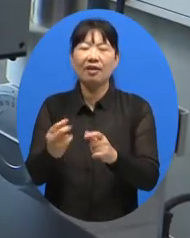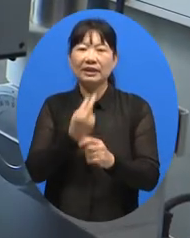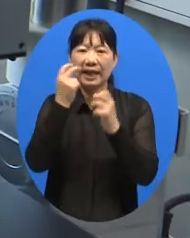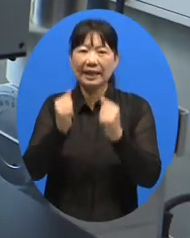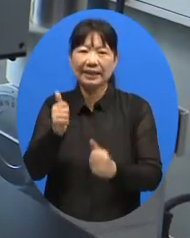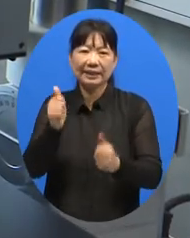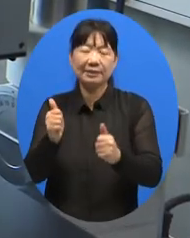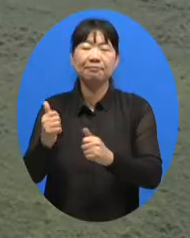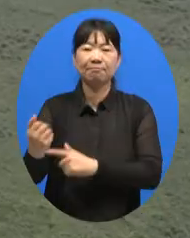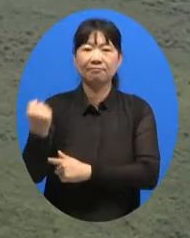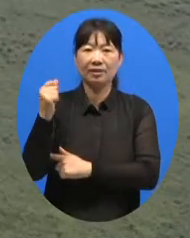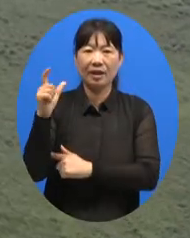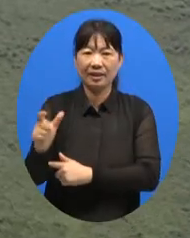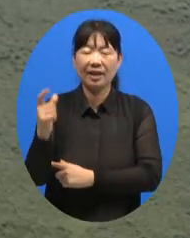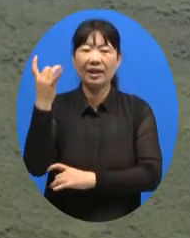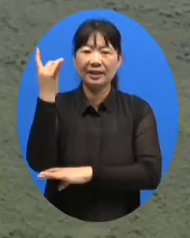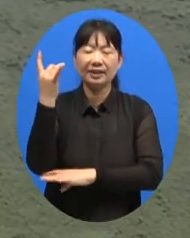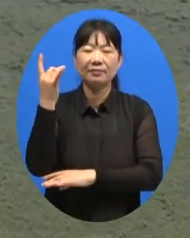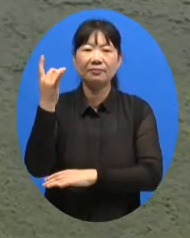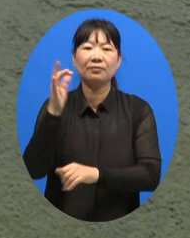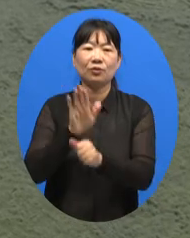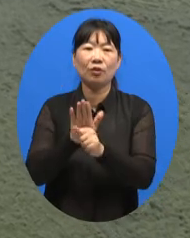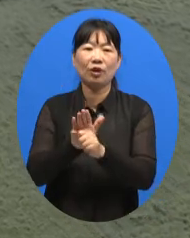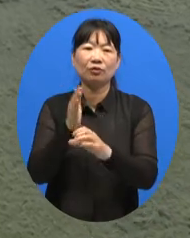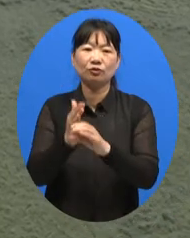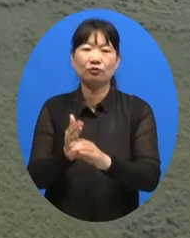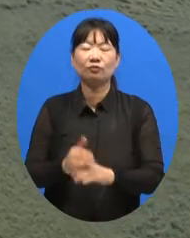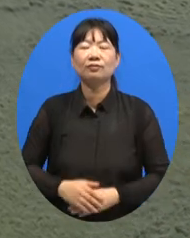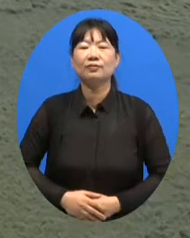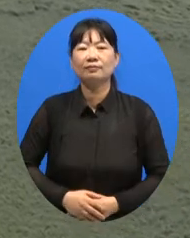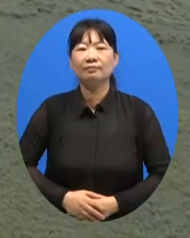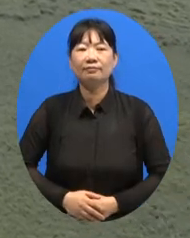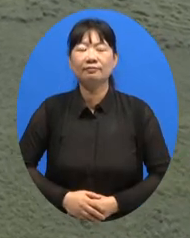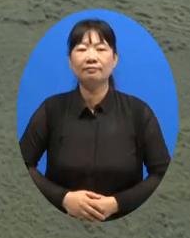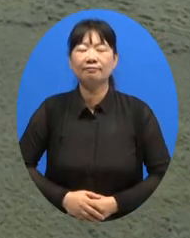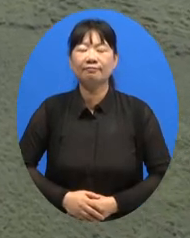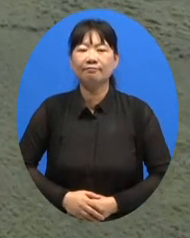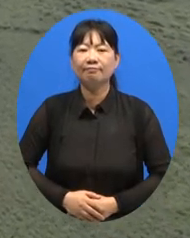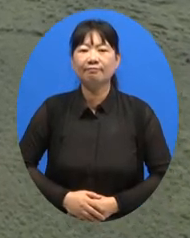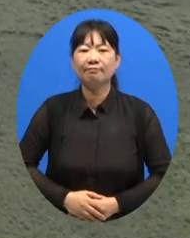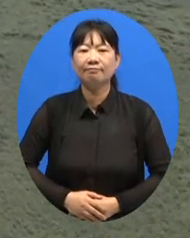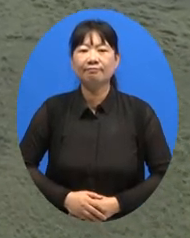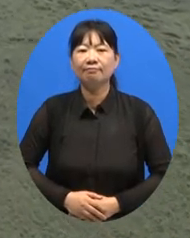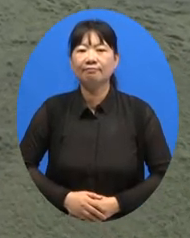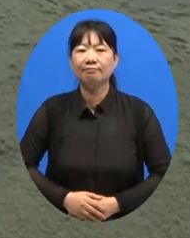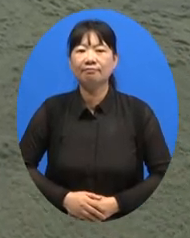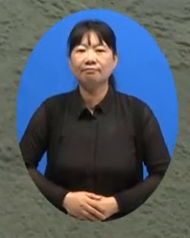강화하는 데 원동력이 되고 있습니다. 경기 CCTV 최창순입니다.